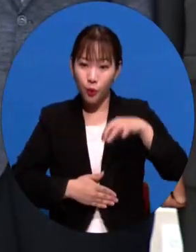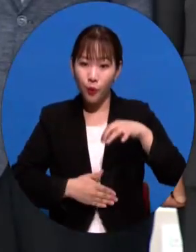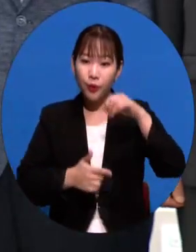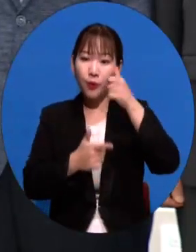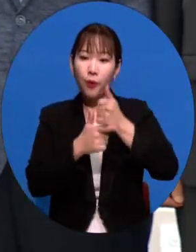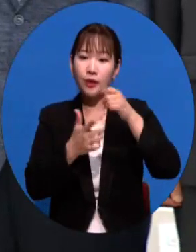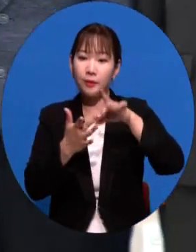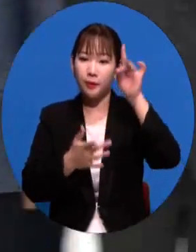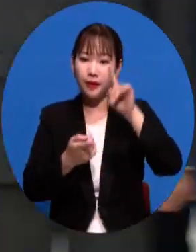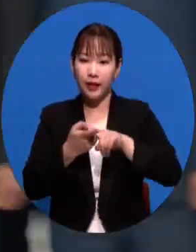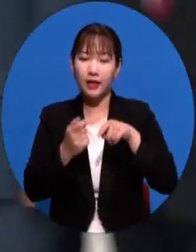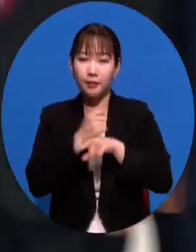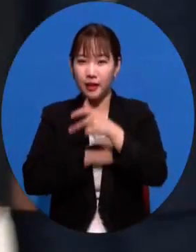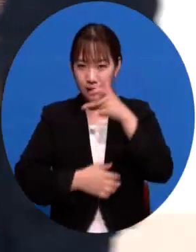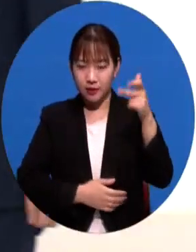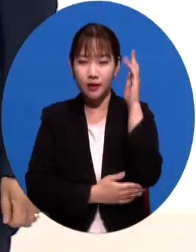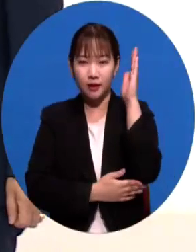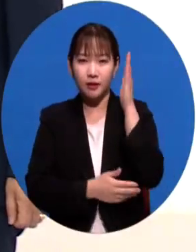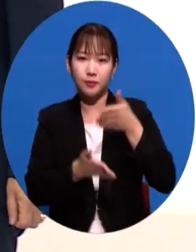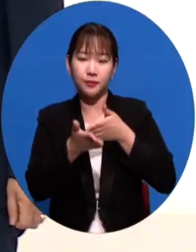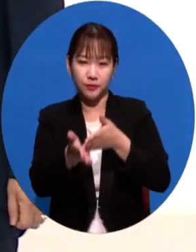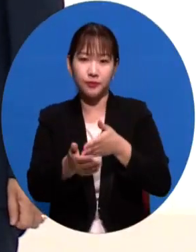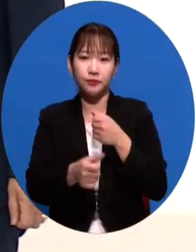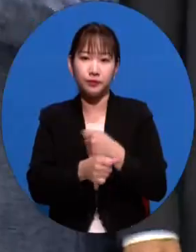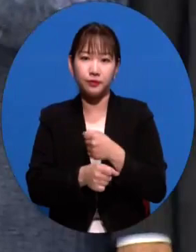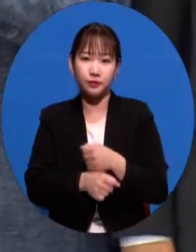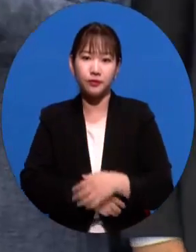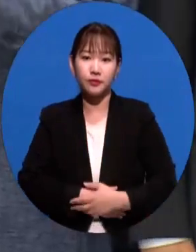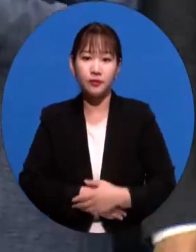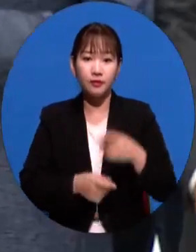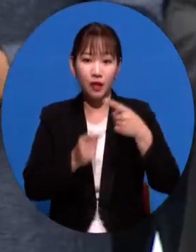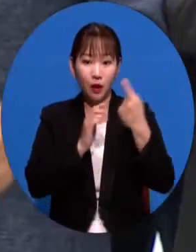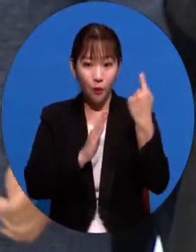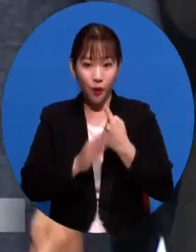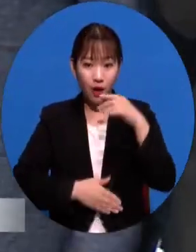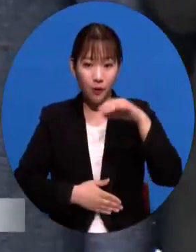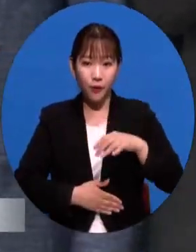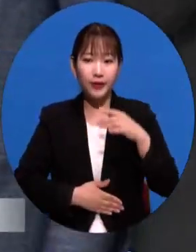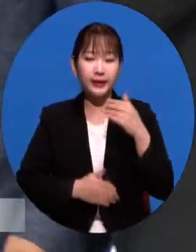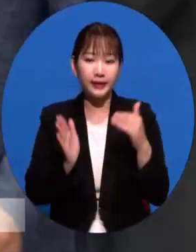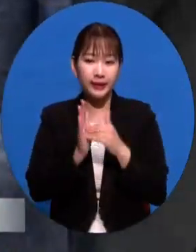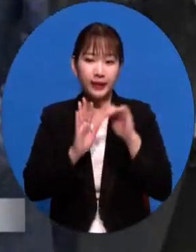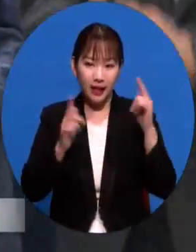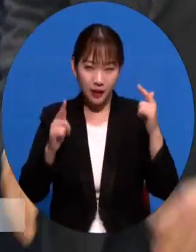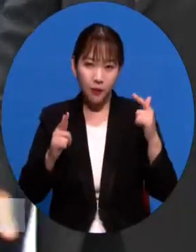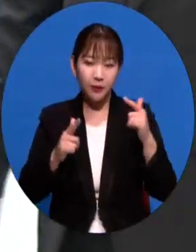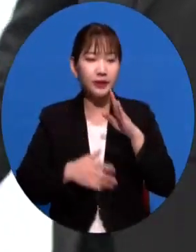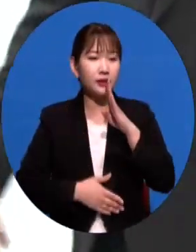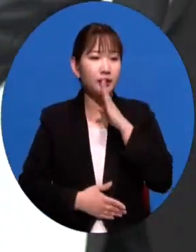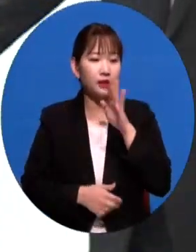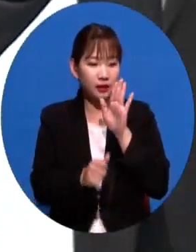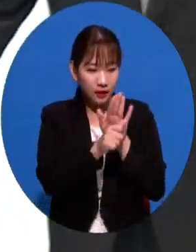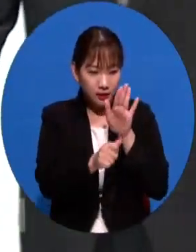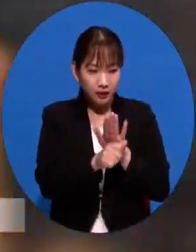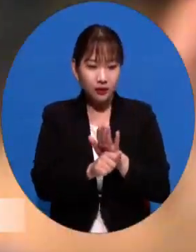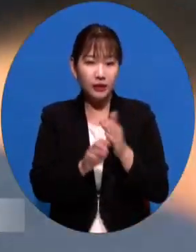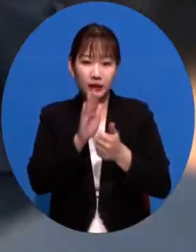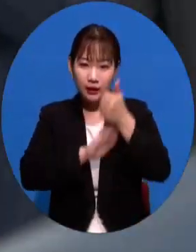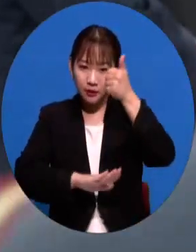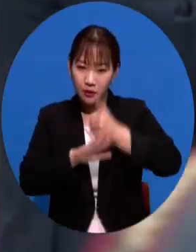호남을 선택한 것에 의미를 봐달라고 강조했습니다. 첫 방문지에 그치지 않고 실질적인